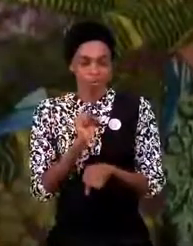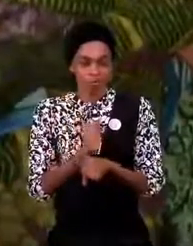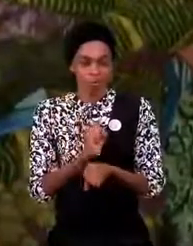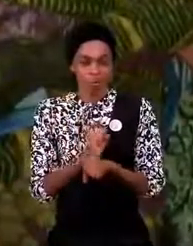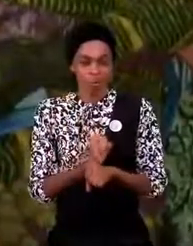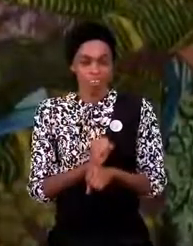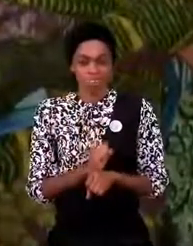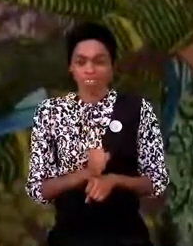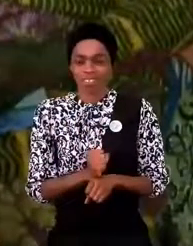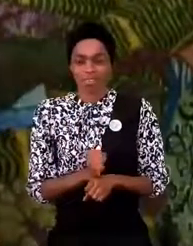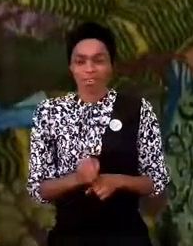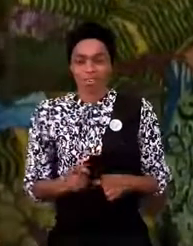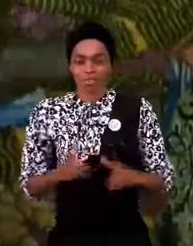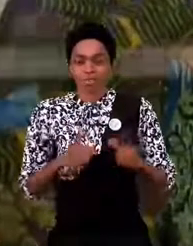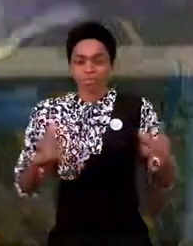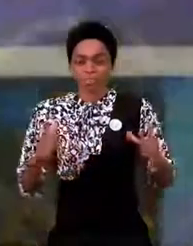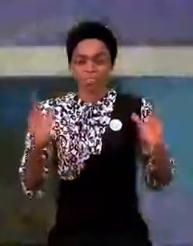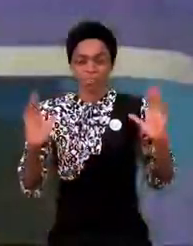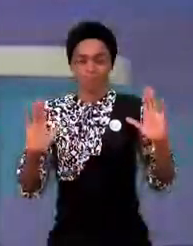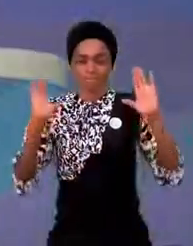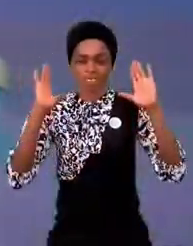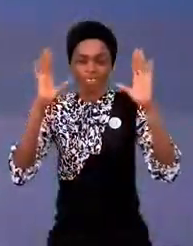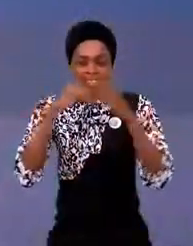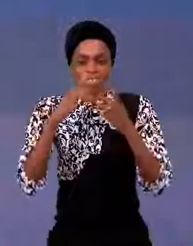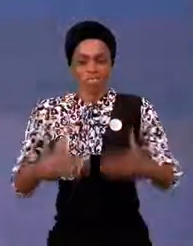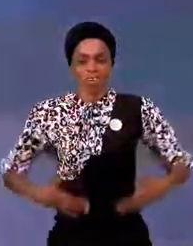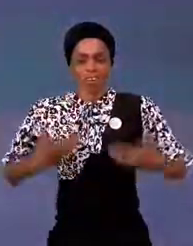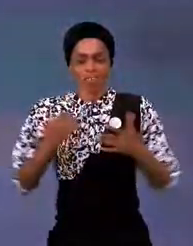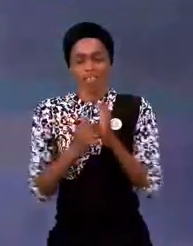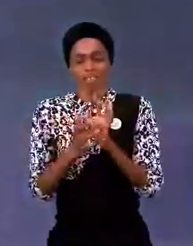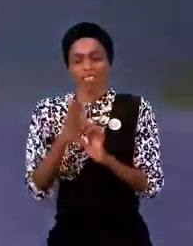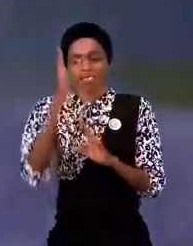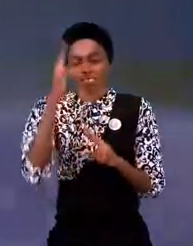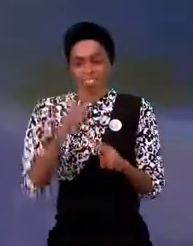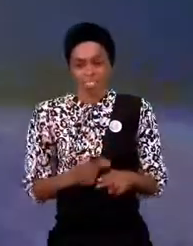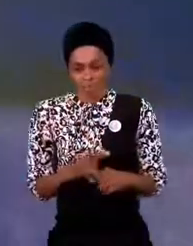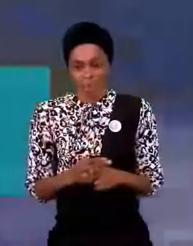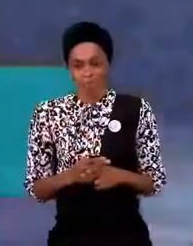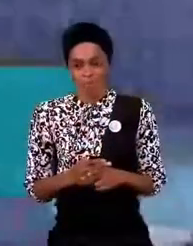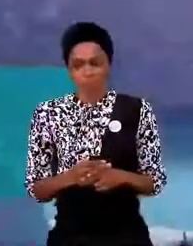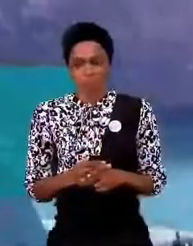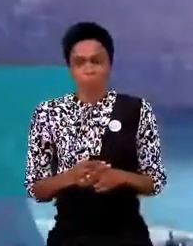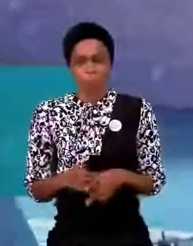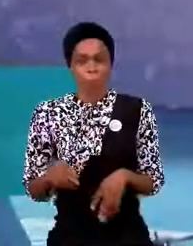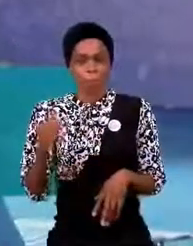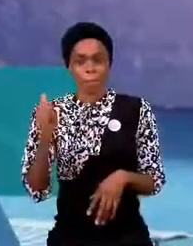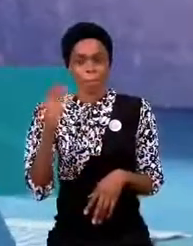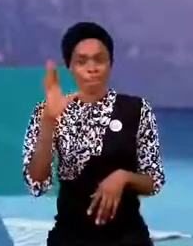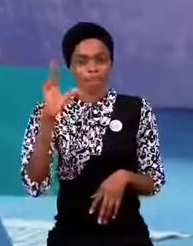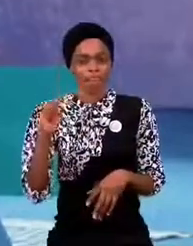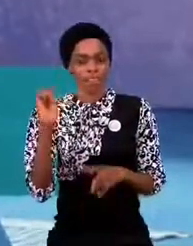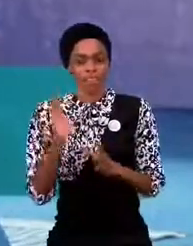nom de Jésus. Voyons Actes des Apôtres, chapitre 14. Actes, chapitre